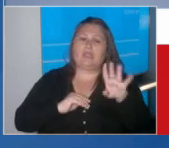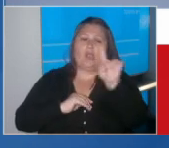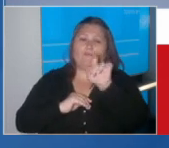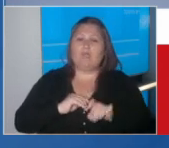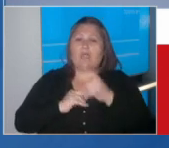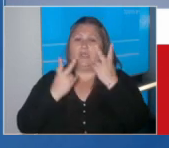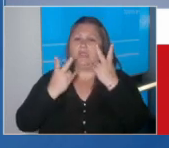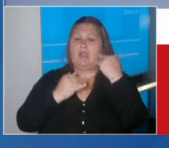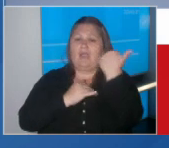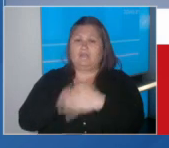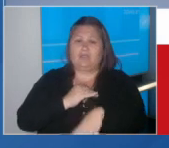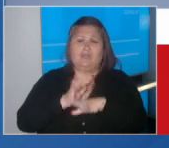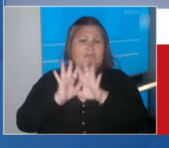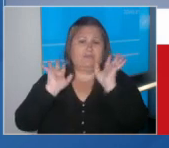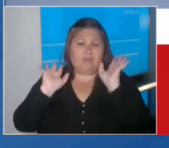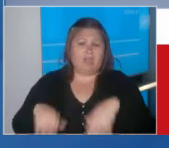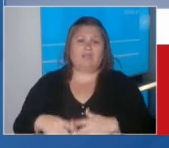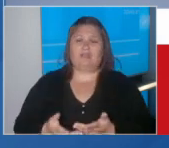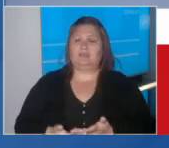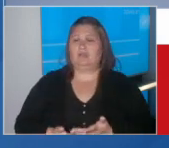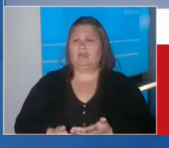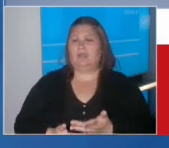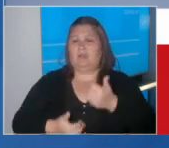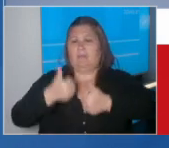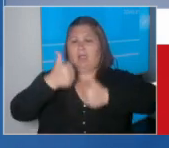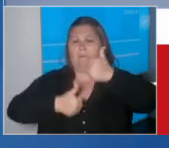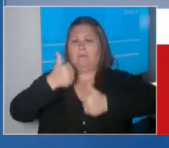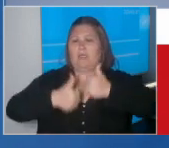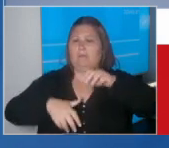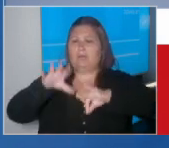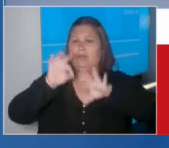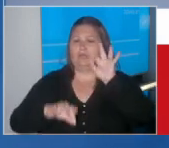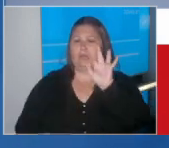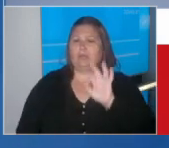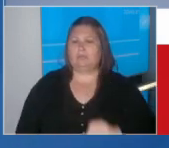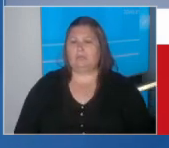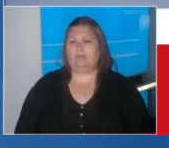כדאי להפסיק, לרדת מהדבר הזה בקמפיין הבחירות שלכם.